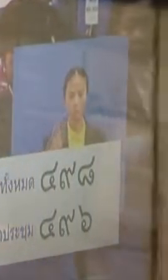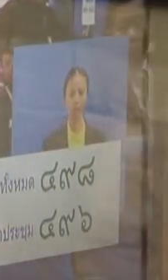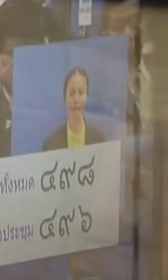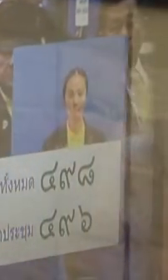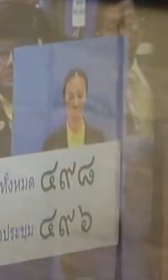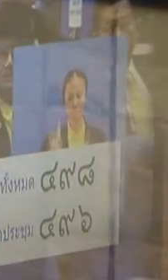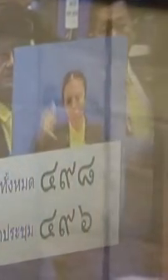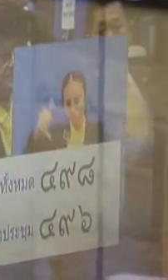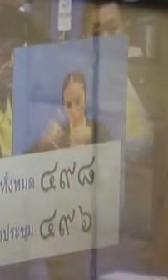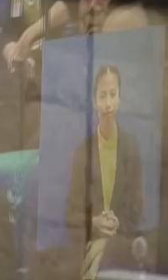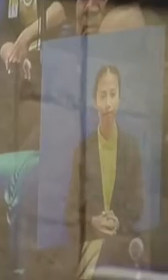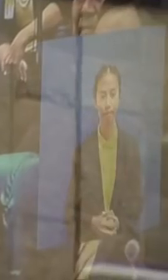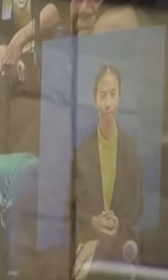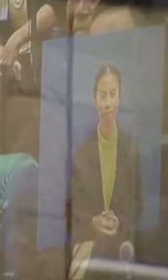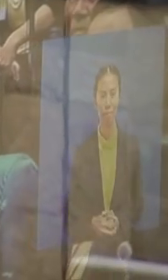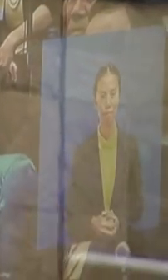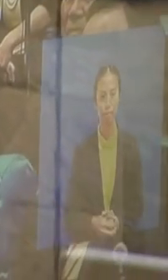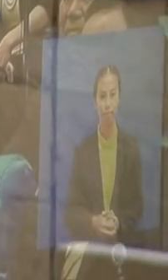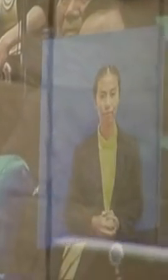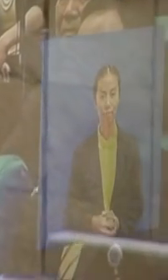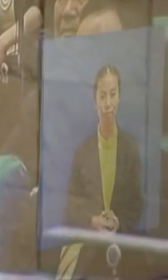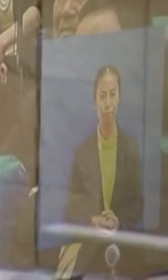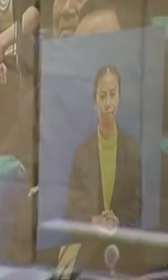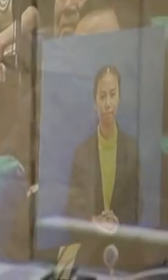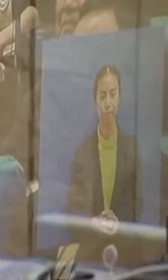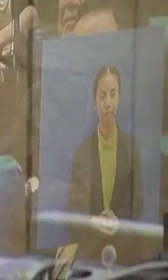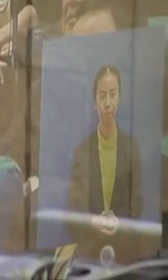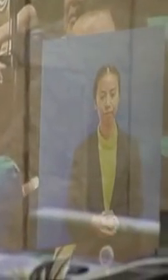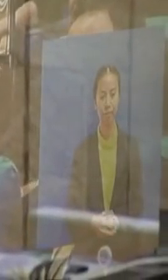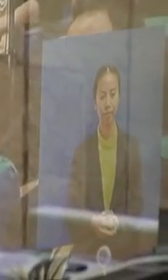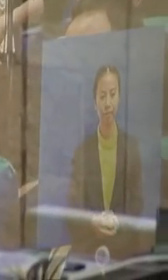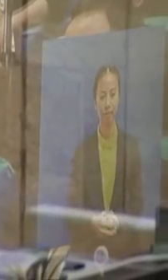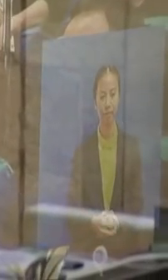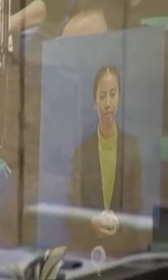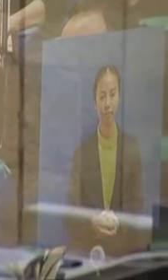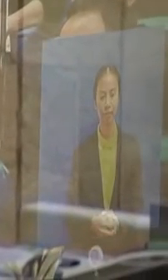ภาเลือกตั้งใหม่วนเวียนอยู่อย่างนี้จึงต้องถามว่า